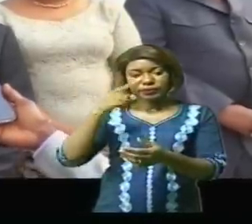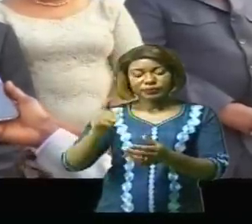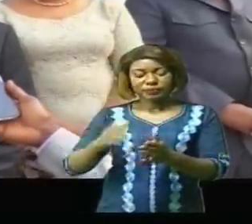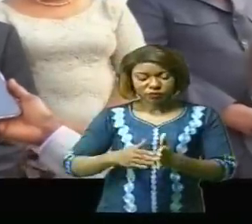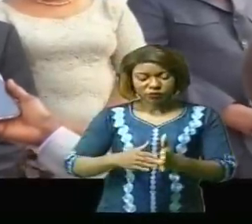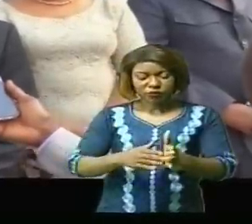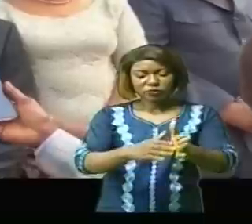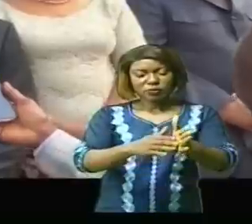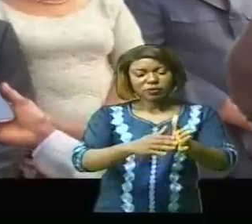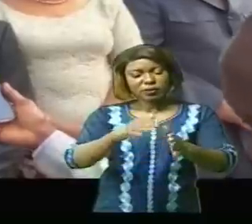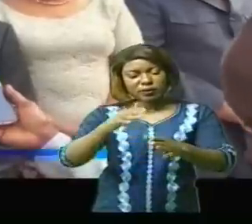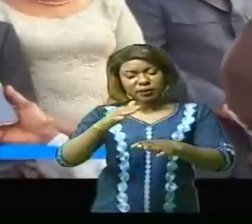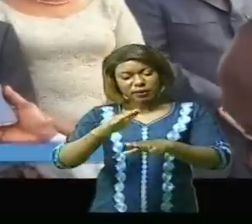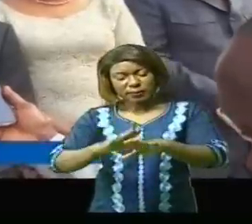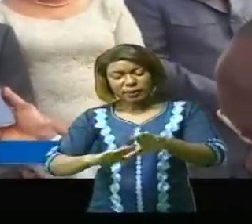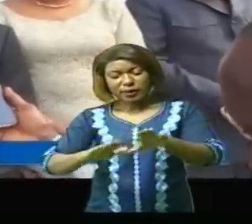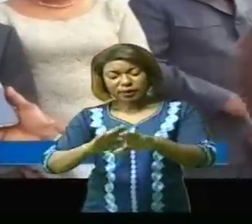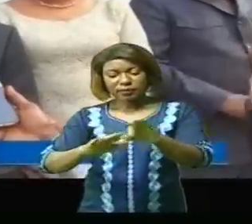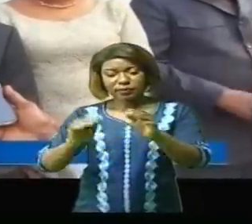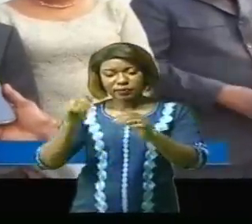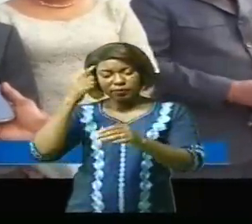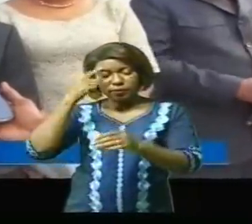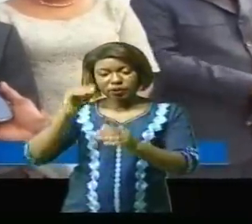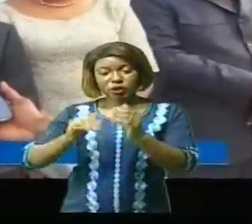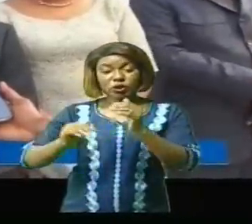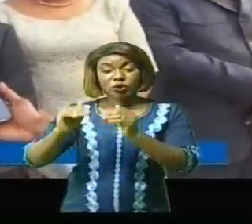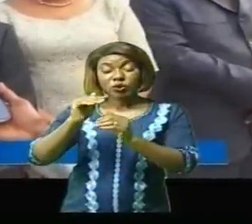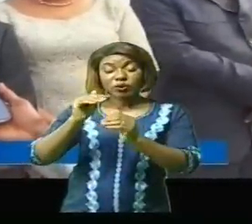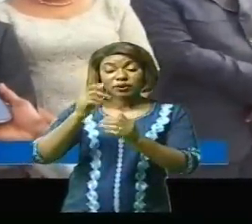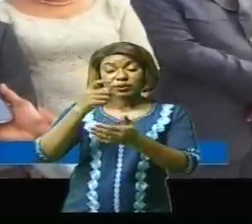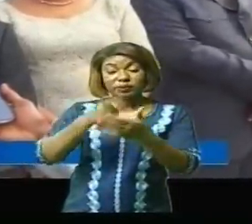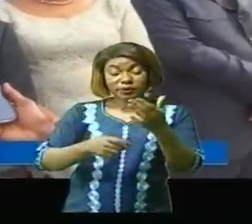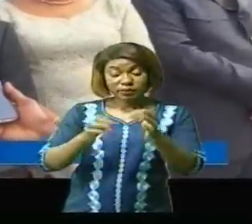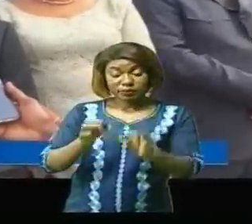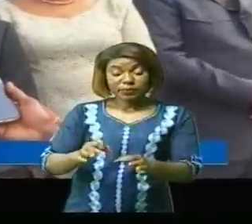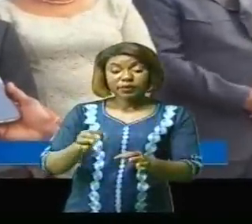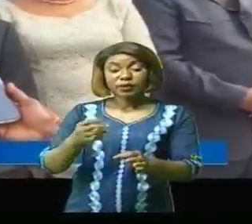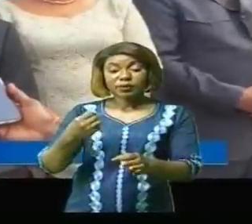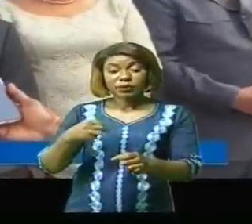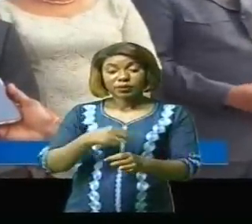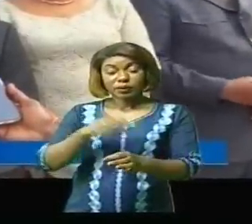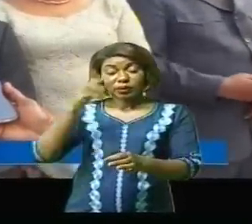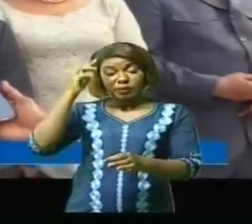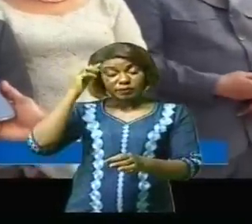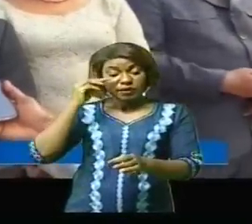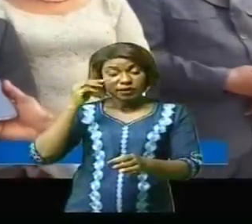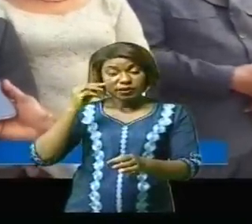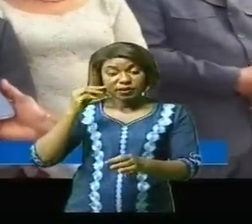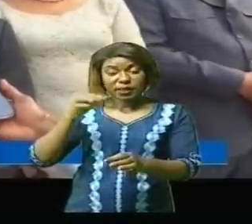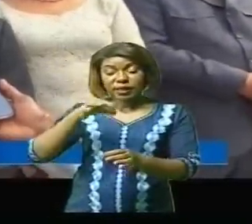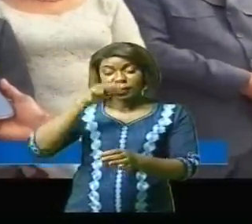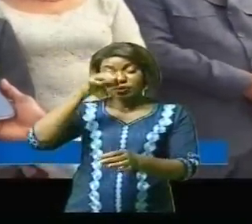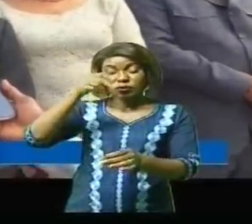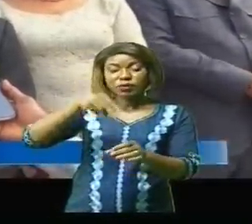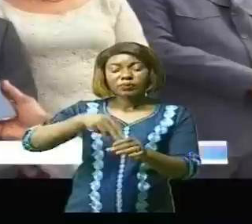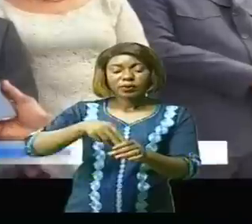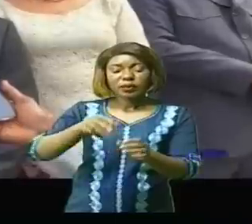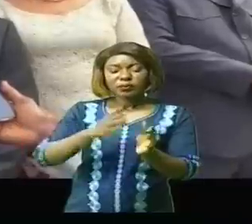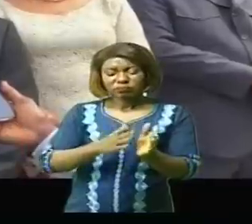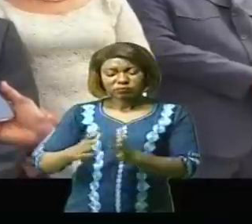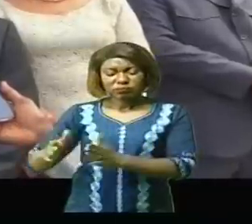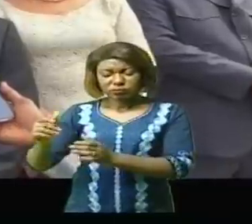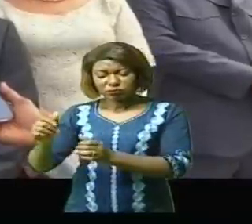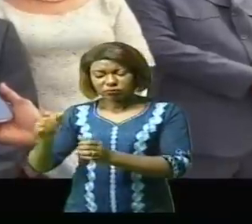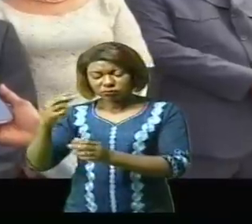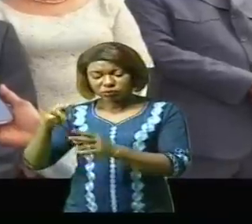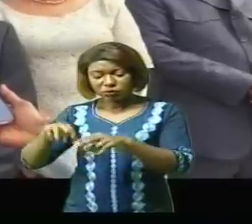poursuite progressive, maîtrisée de la hausse des prix. Mais instruction a été donnée pour que le ministre des Hydrocarbures prenne toutes les dispositions de